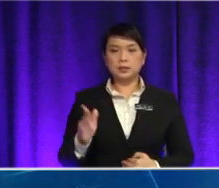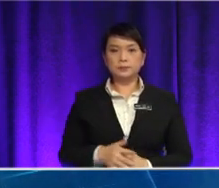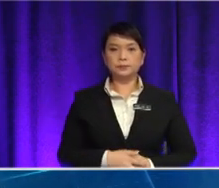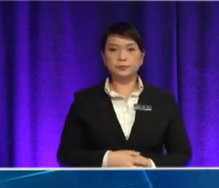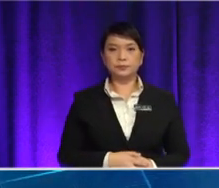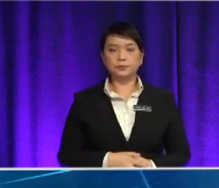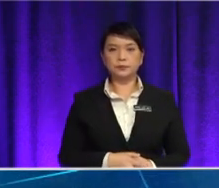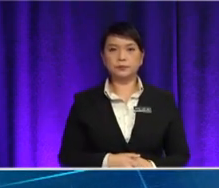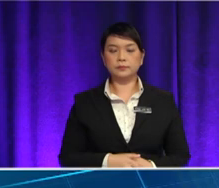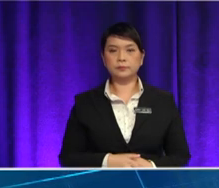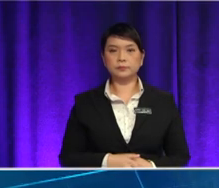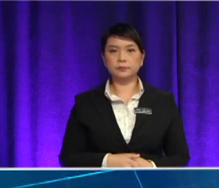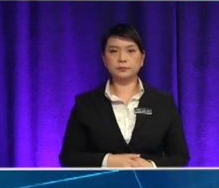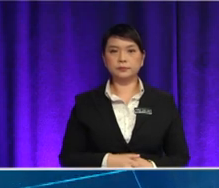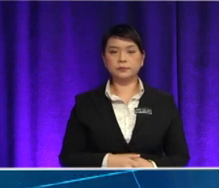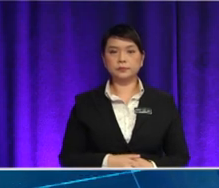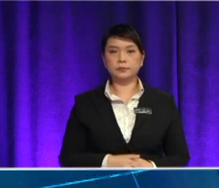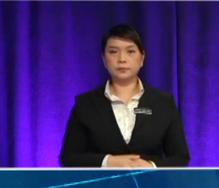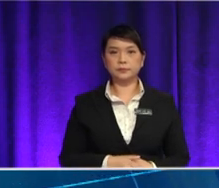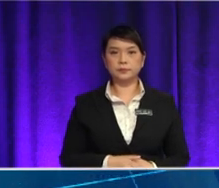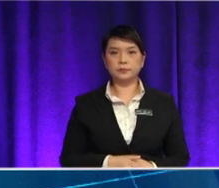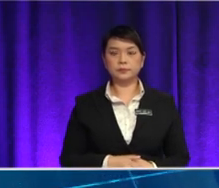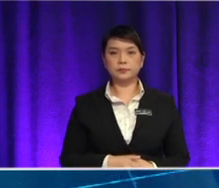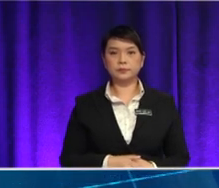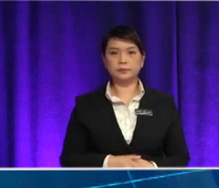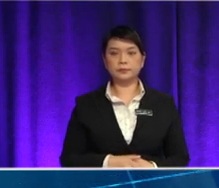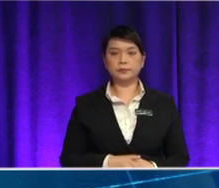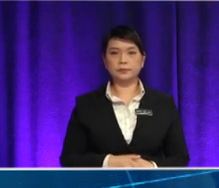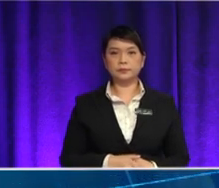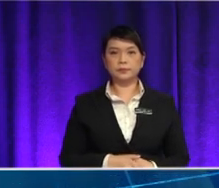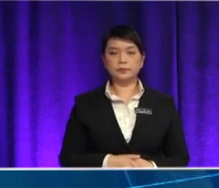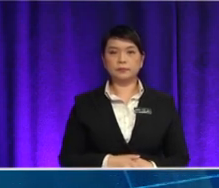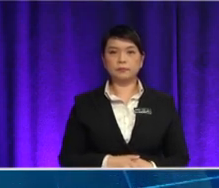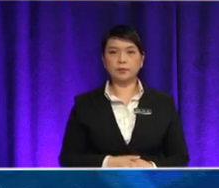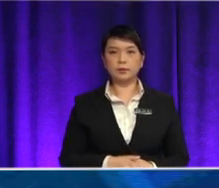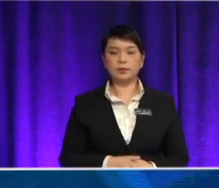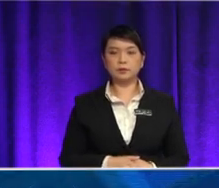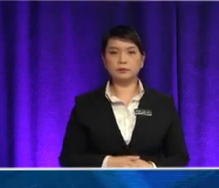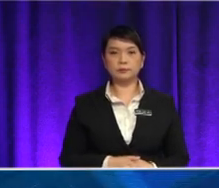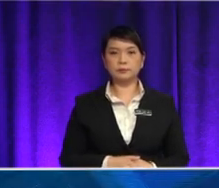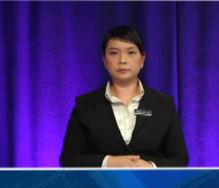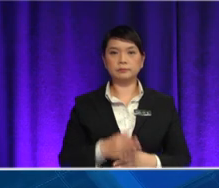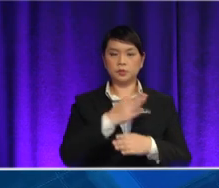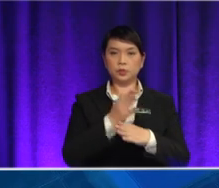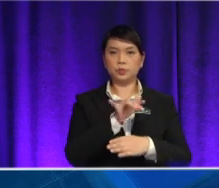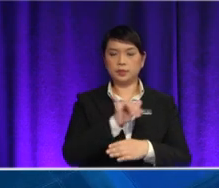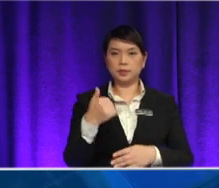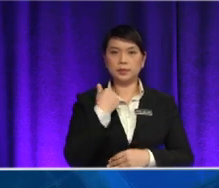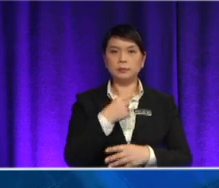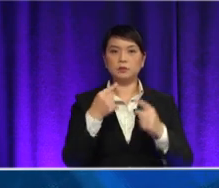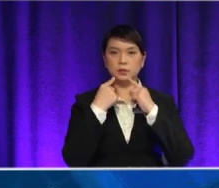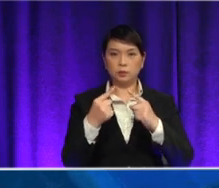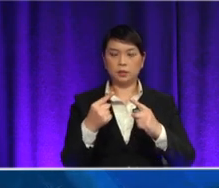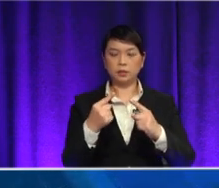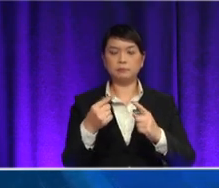seragam macam tu. Ada naik, ada turun, ada naik, ada turun. Jadi bentuknya bila nak menjawab kumpulan Arif adalah